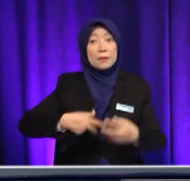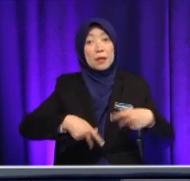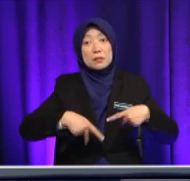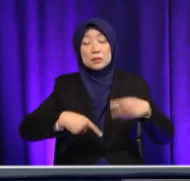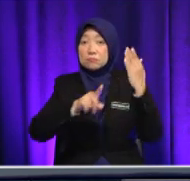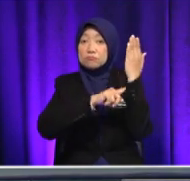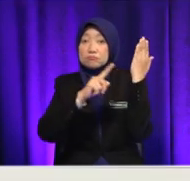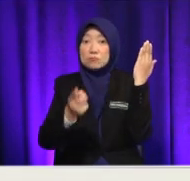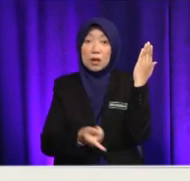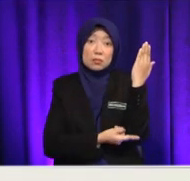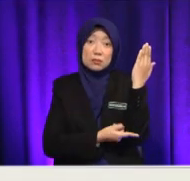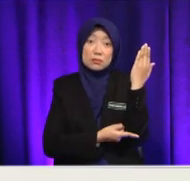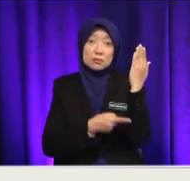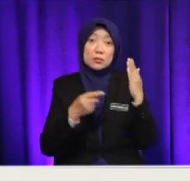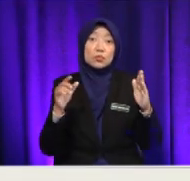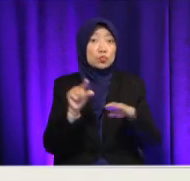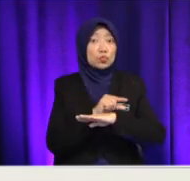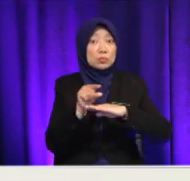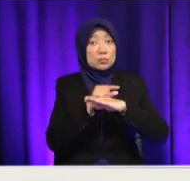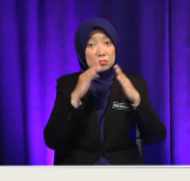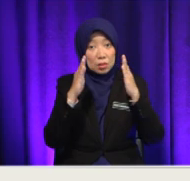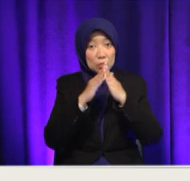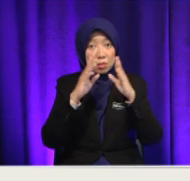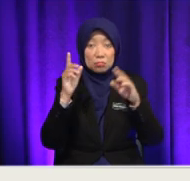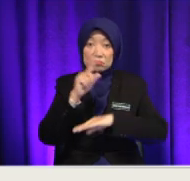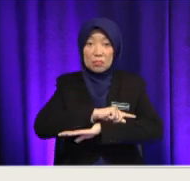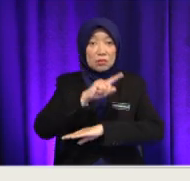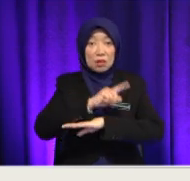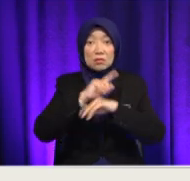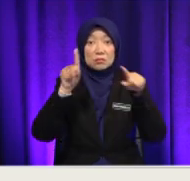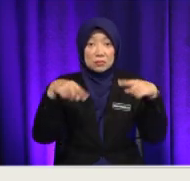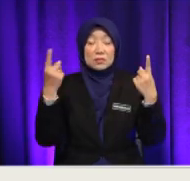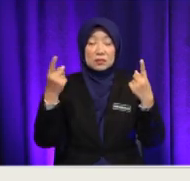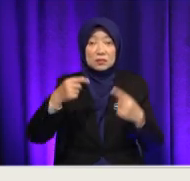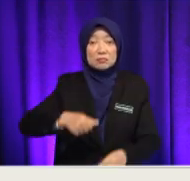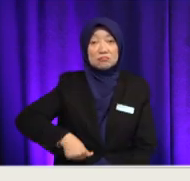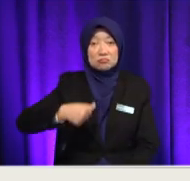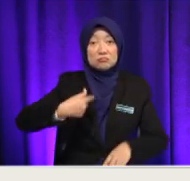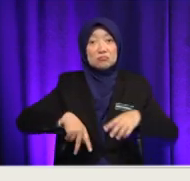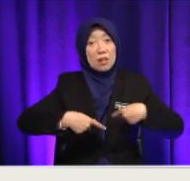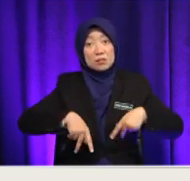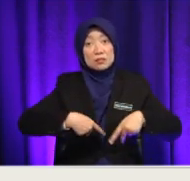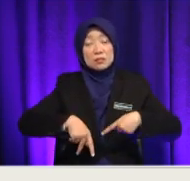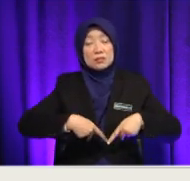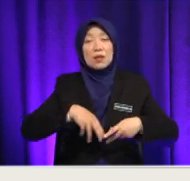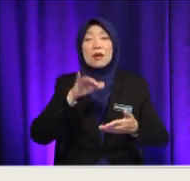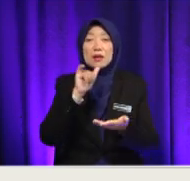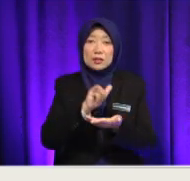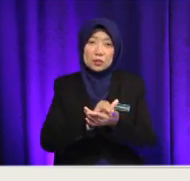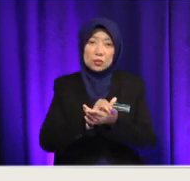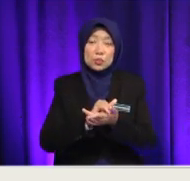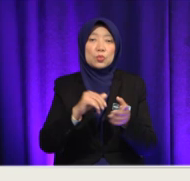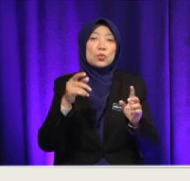guna dalam kat rumah. Hari-hari pergi pasar raya bawa beg plastik kan. So itu sebenarnya adalah